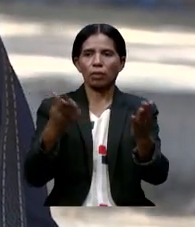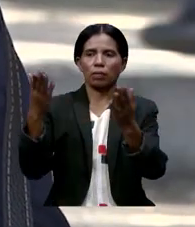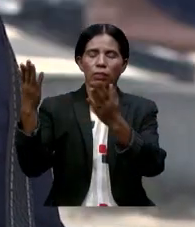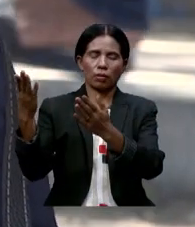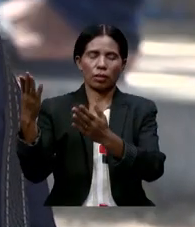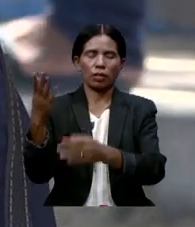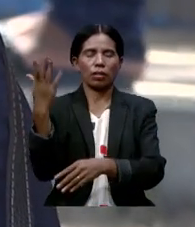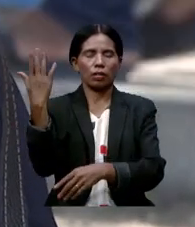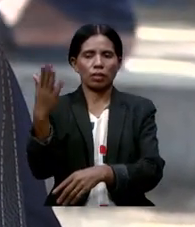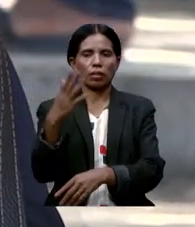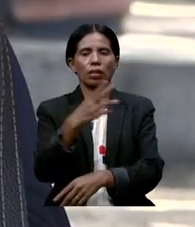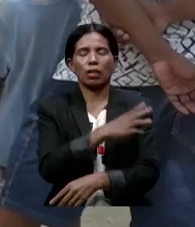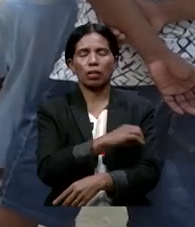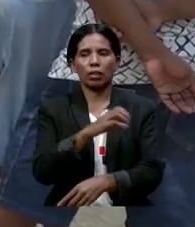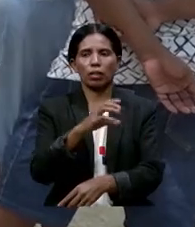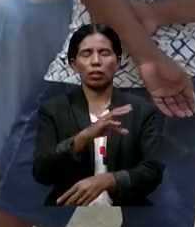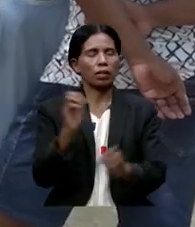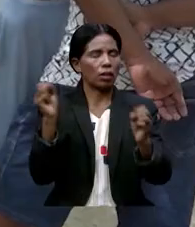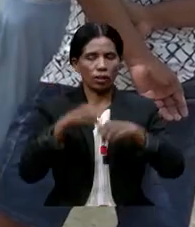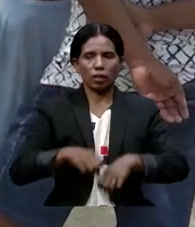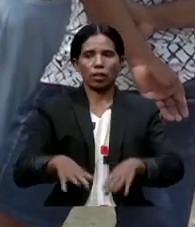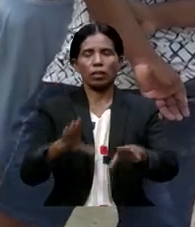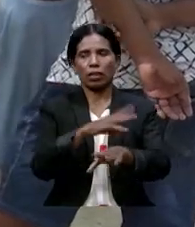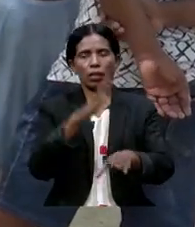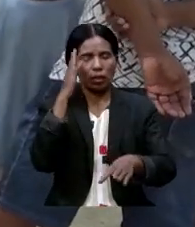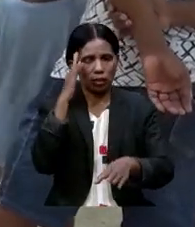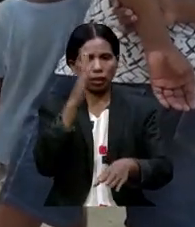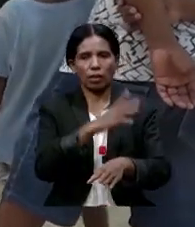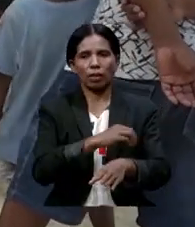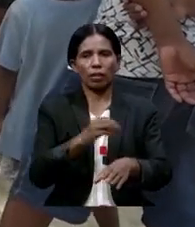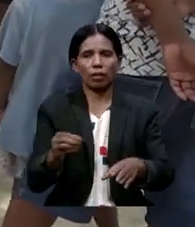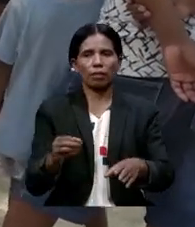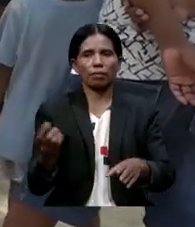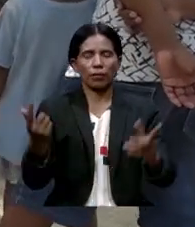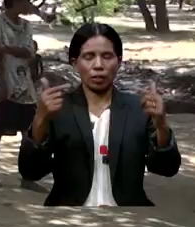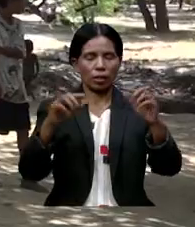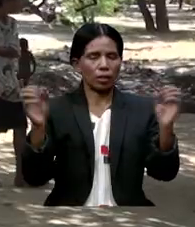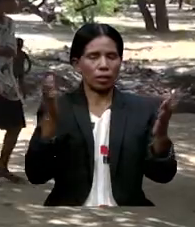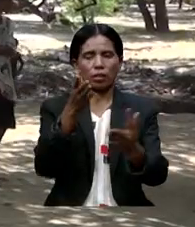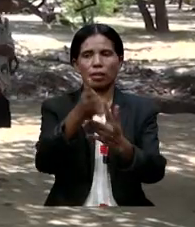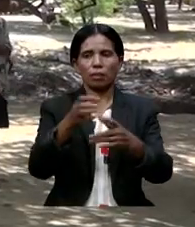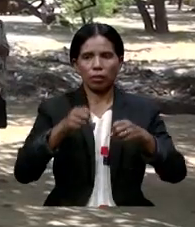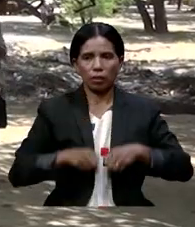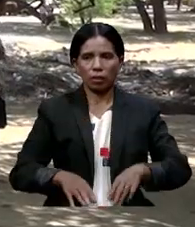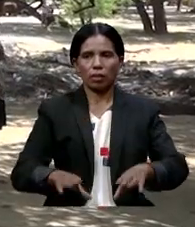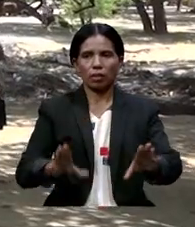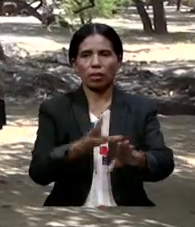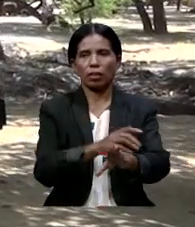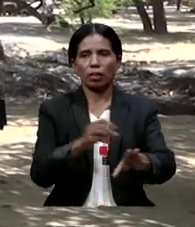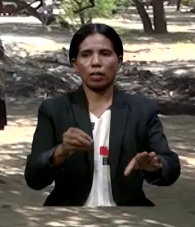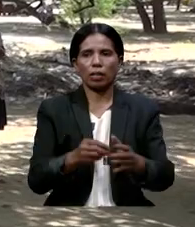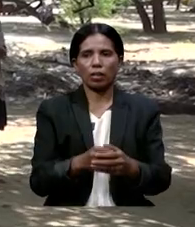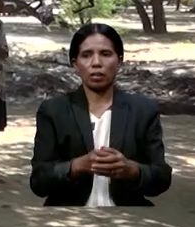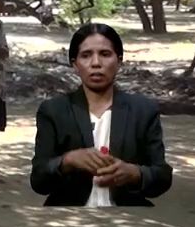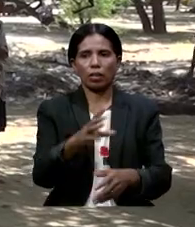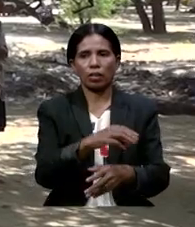lomar ne nia lah tenen nani lah tenen sare nia so nia mai nia lah tenen duran den nia nungka tamat tase agora pain ragun nia kala nia distin